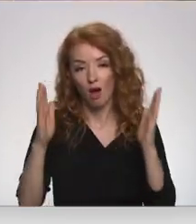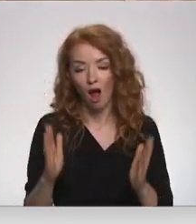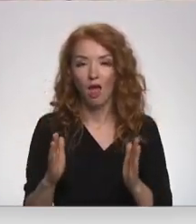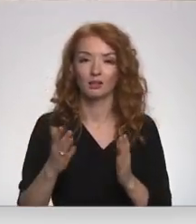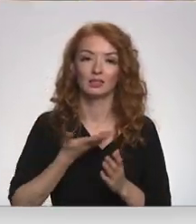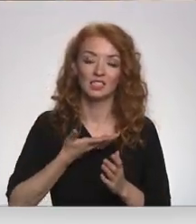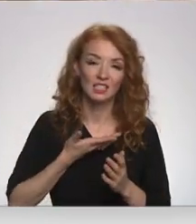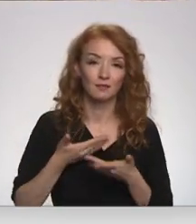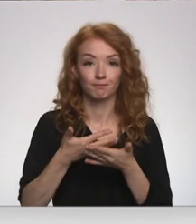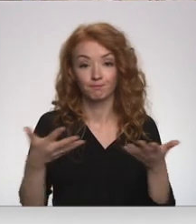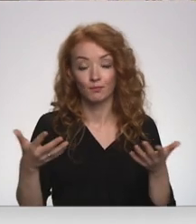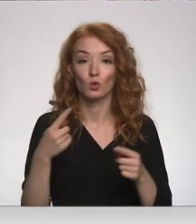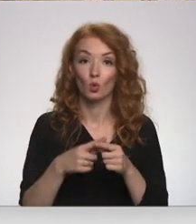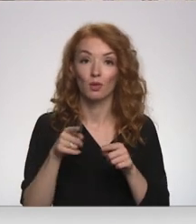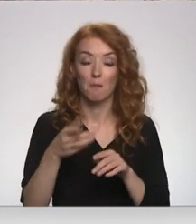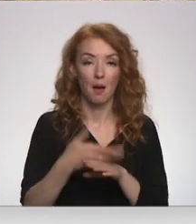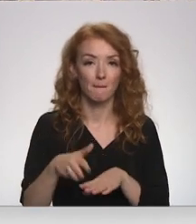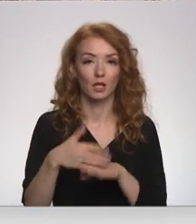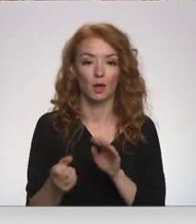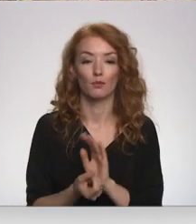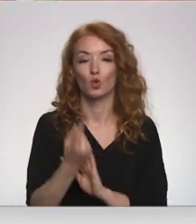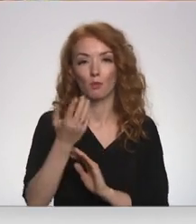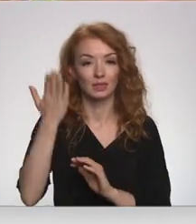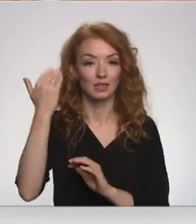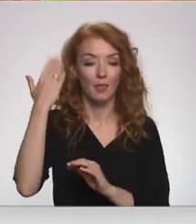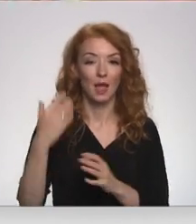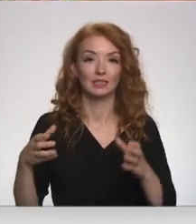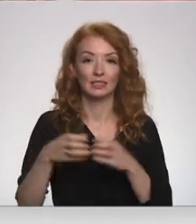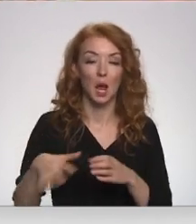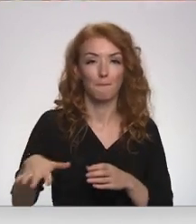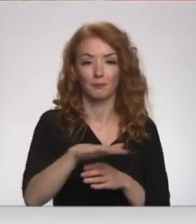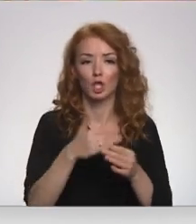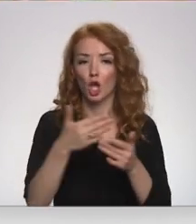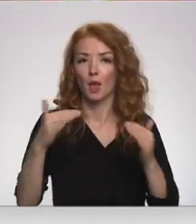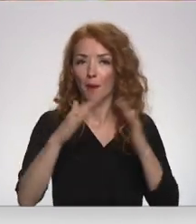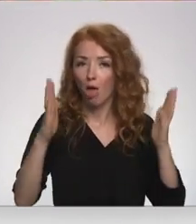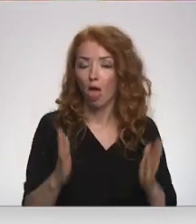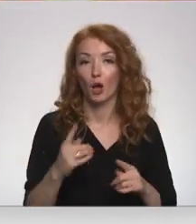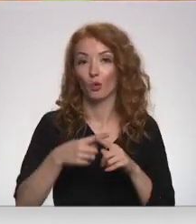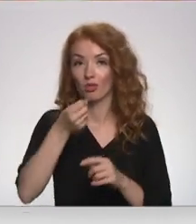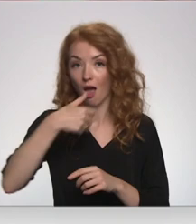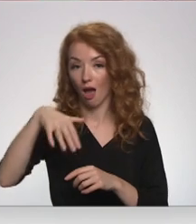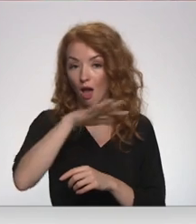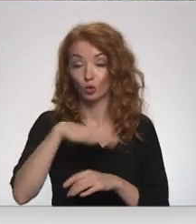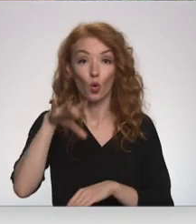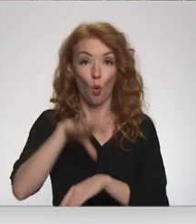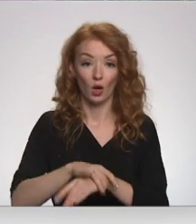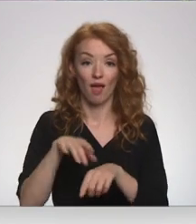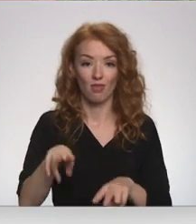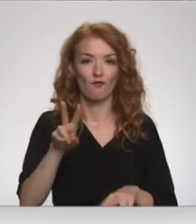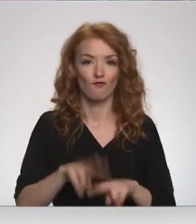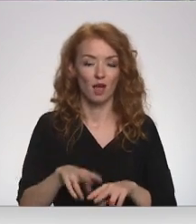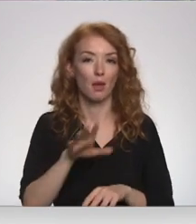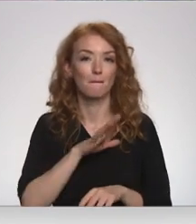uz arheologu izpētītā, te pamazām top senais ciems ar dažādām ēkām un dārzu. Turklāt konkrētā vieta savulaik